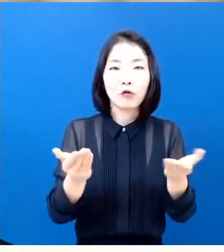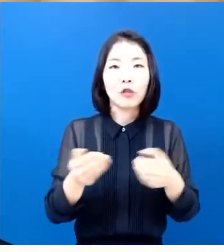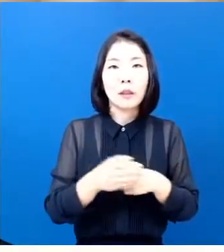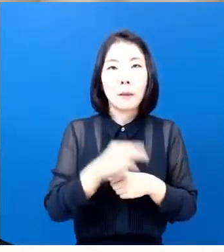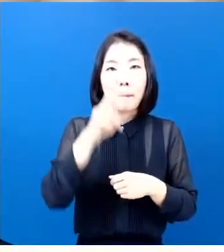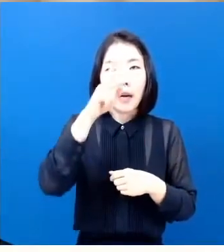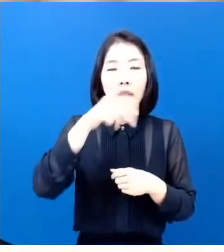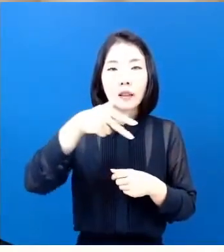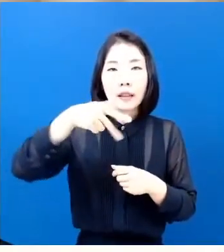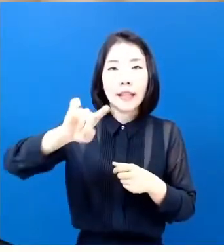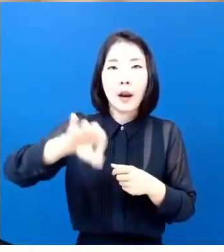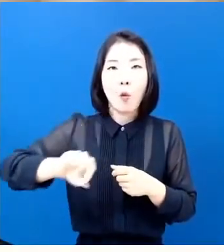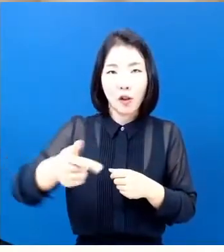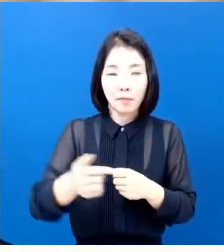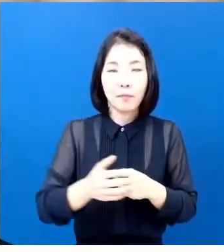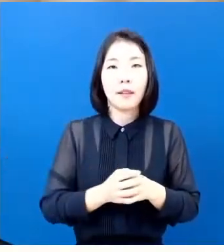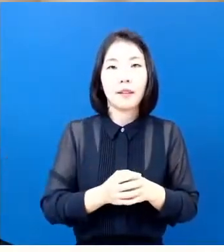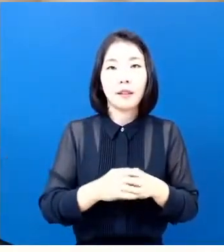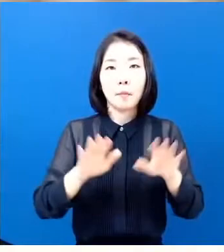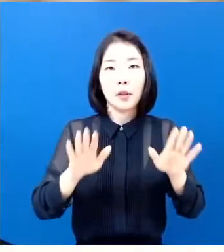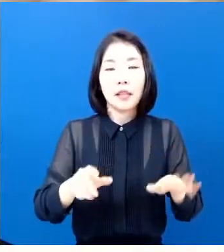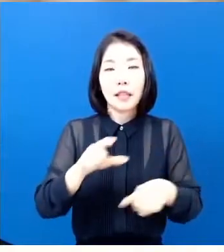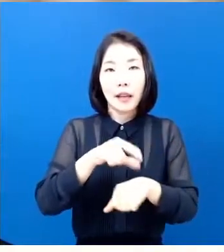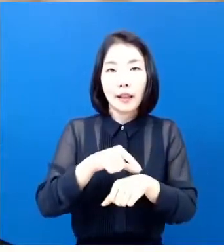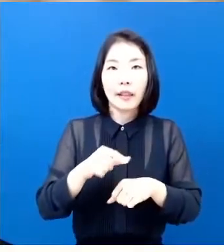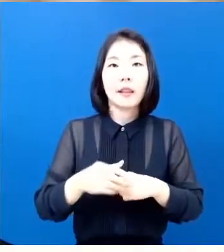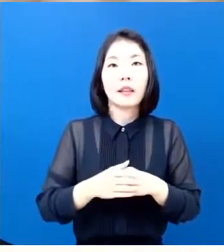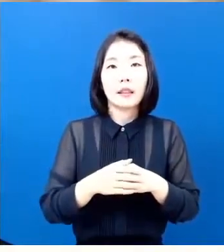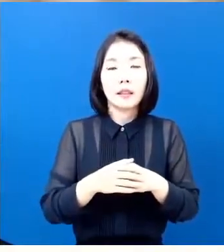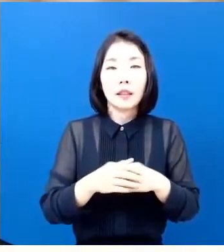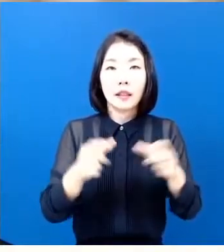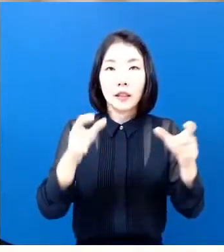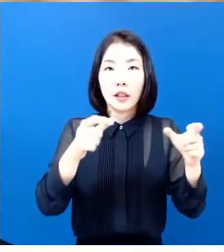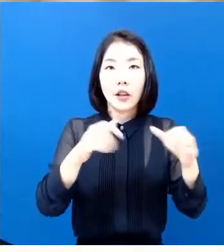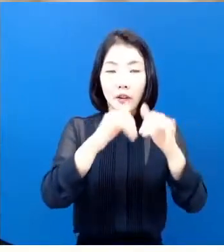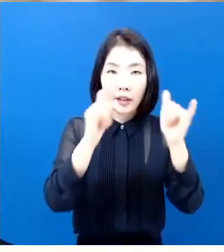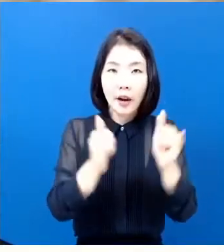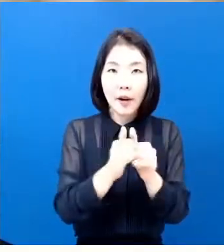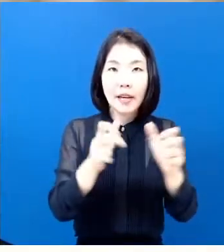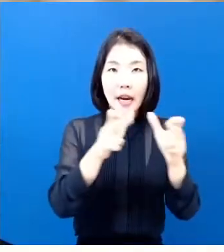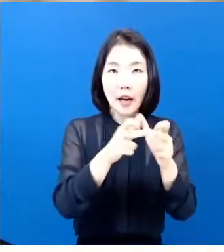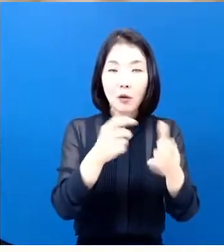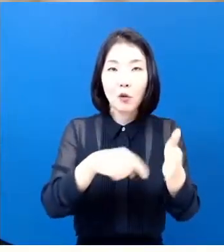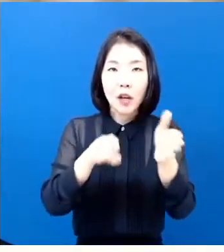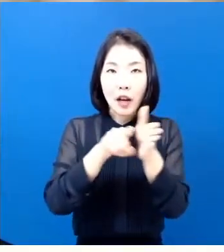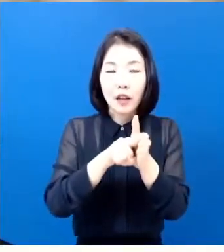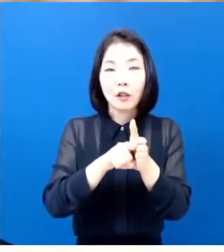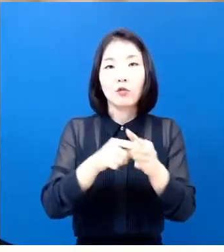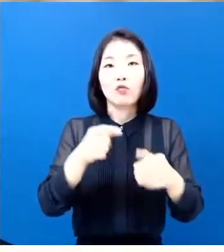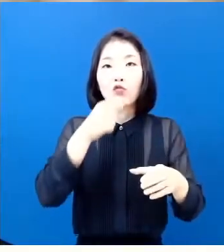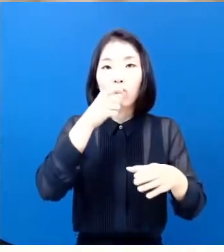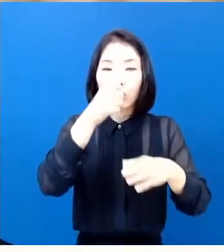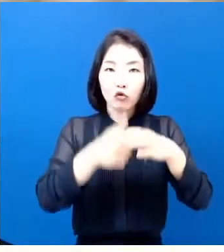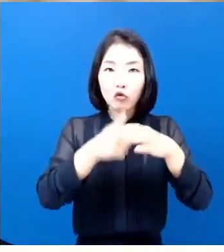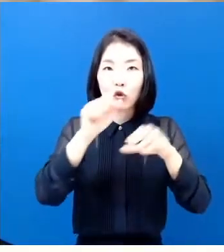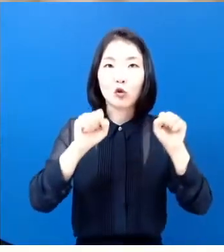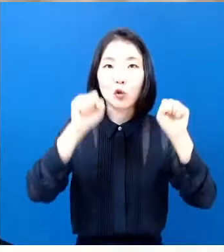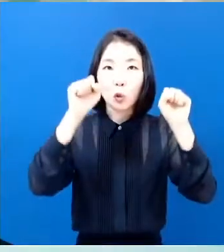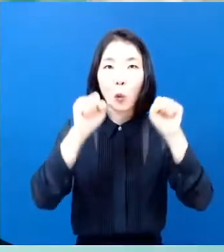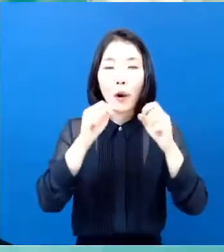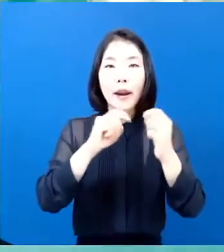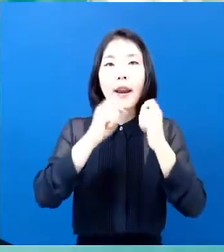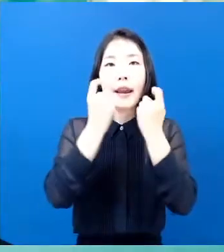입니다 이번시간은 지역사회 장애인을 위한 수중운동 개별 서비스 지원에 대해 공유하고자